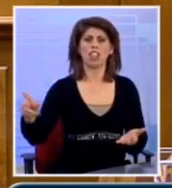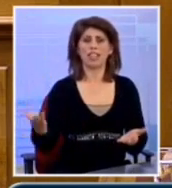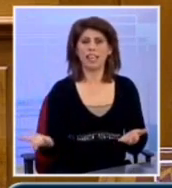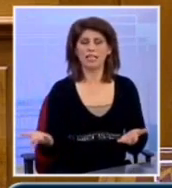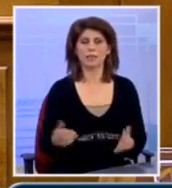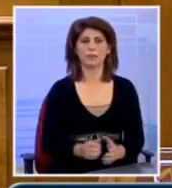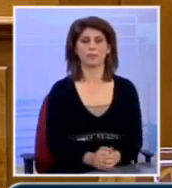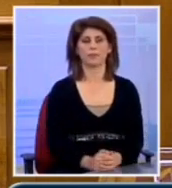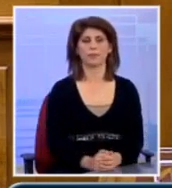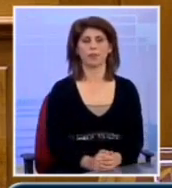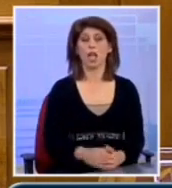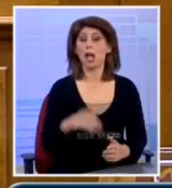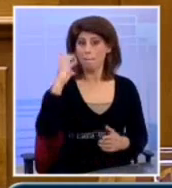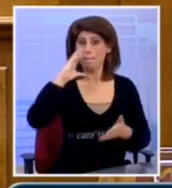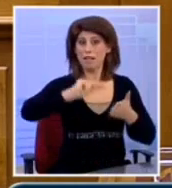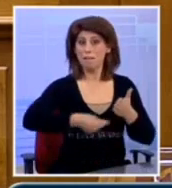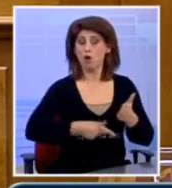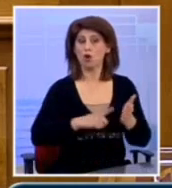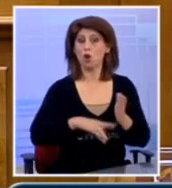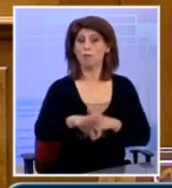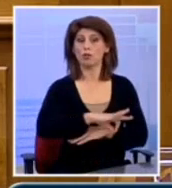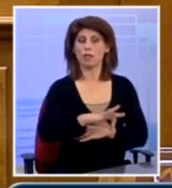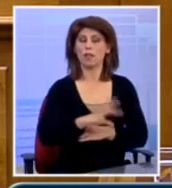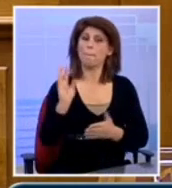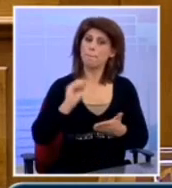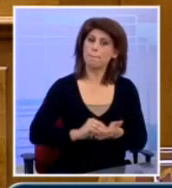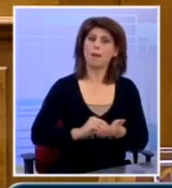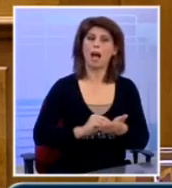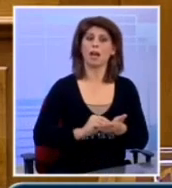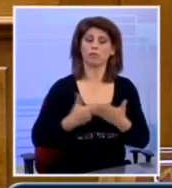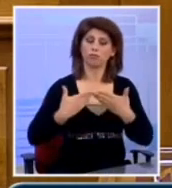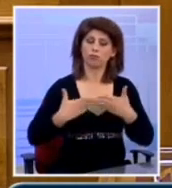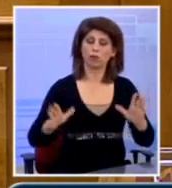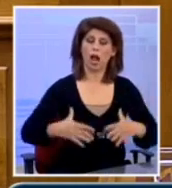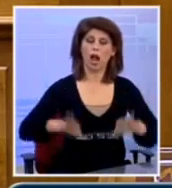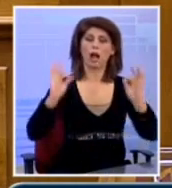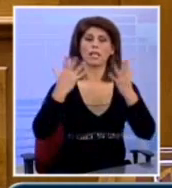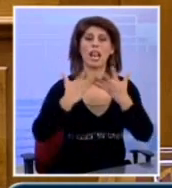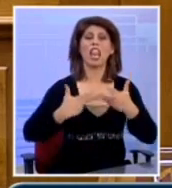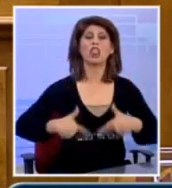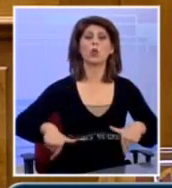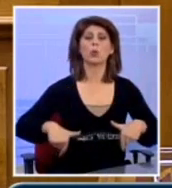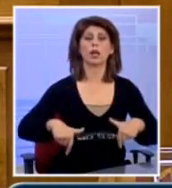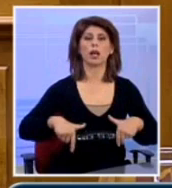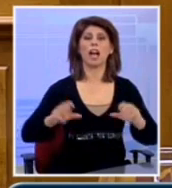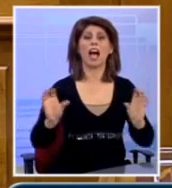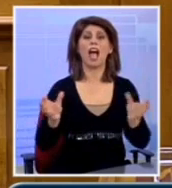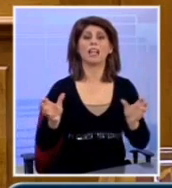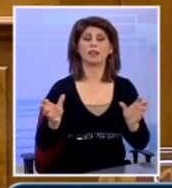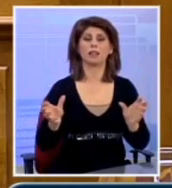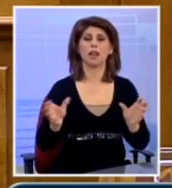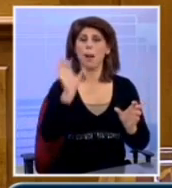μνημόνιο το νομοσχέδιο για την επαναλειτουργία της ΕΡΤ, η μη εφαρμογή της ρήτρας